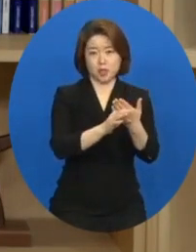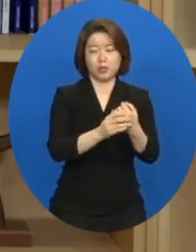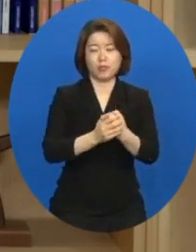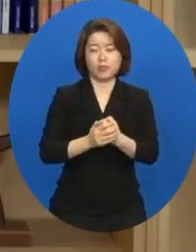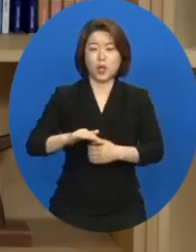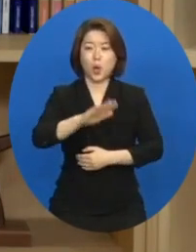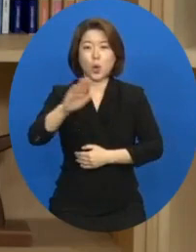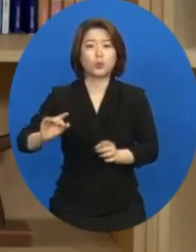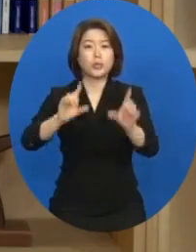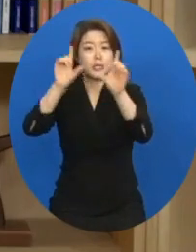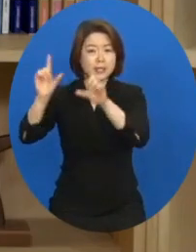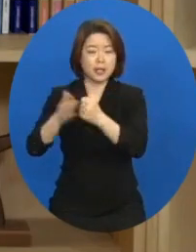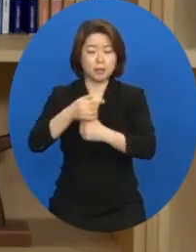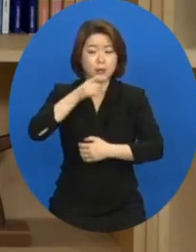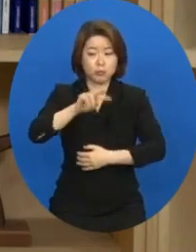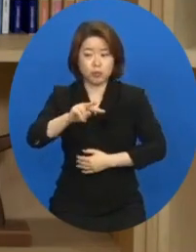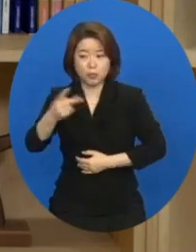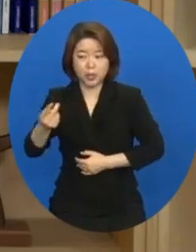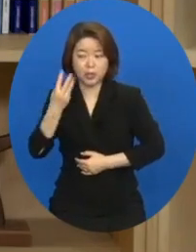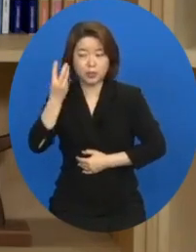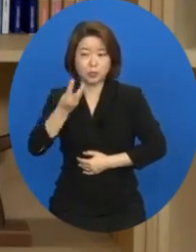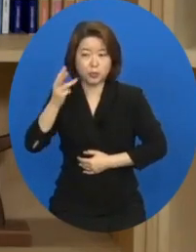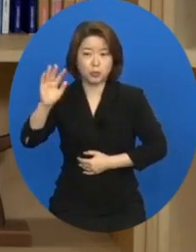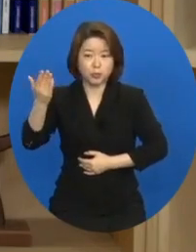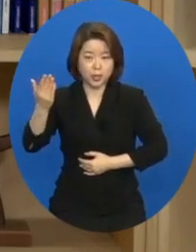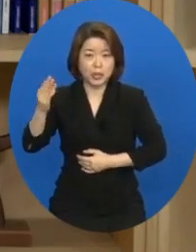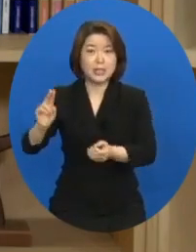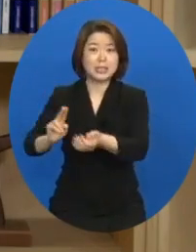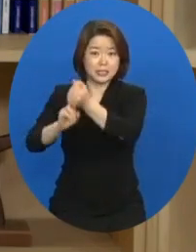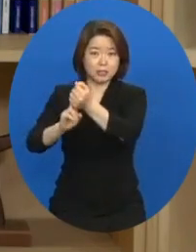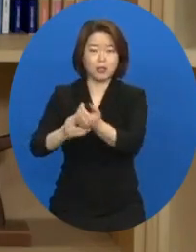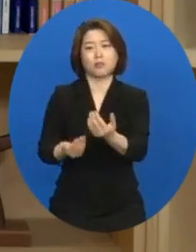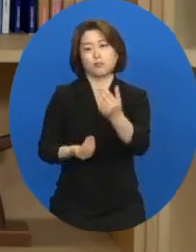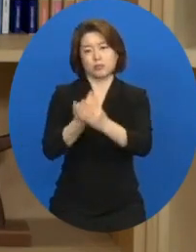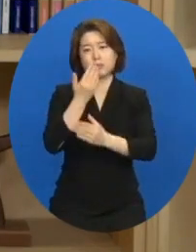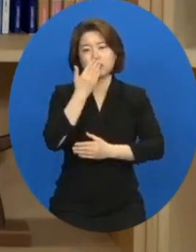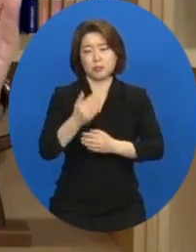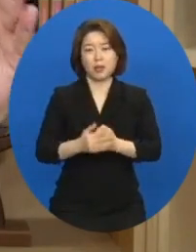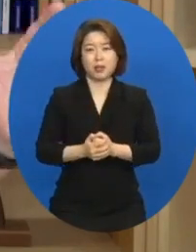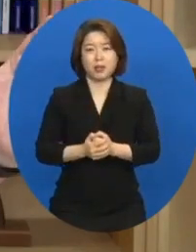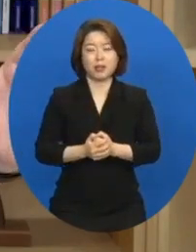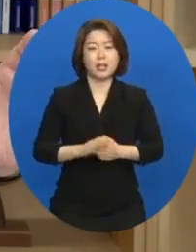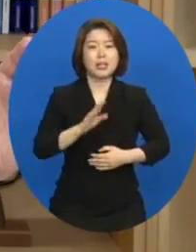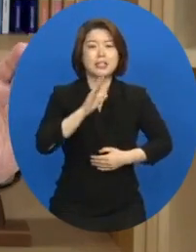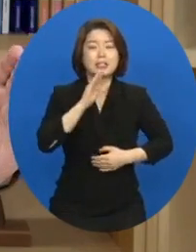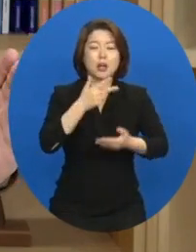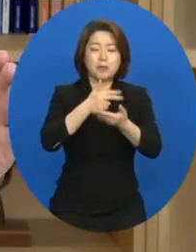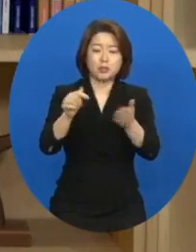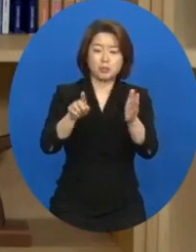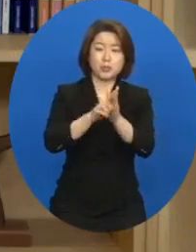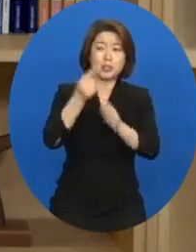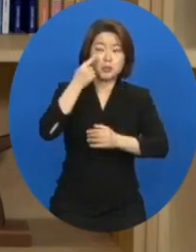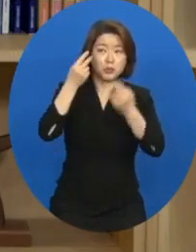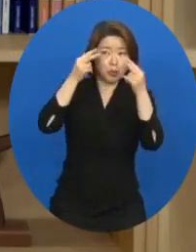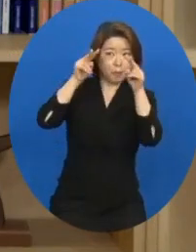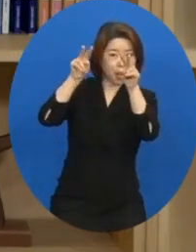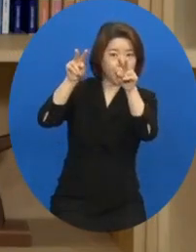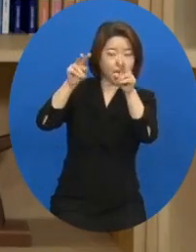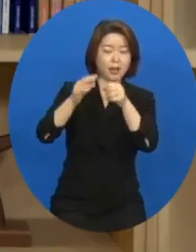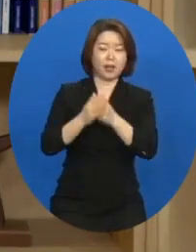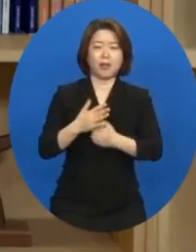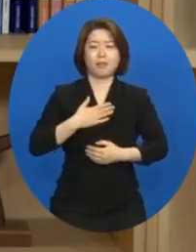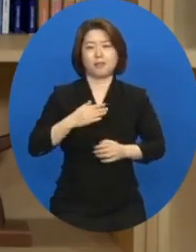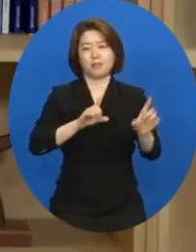물이 포도주가 되는 기적이 일어난다고 믿습니다 정말 주님을 믿음의 눈으로 바라보면 그러면 우리의 삶을